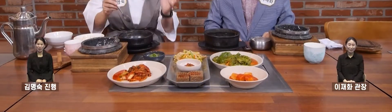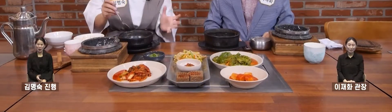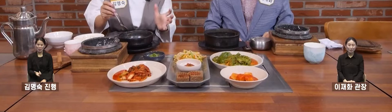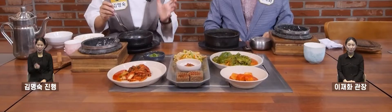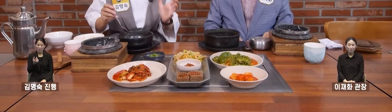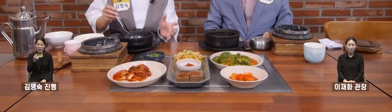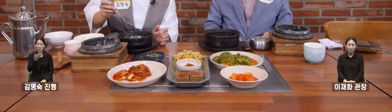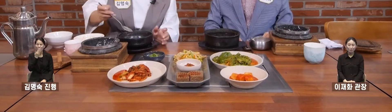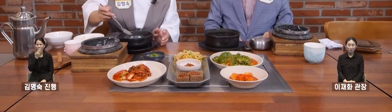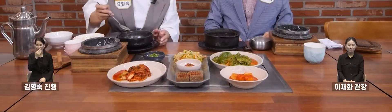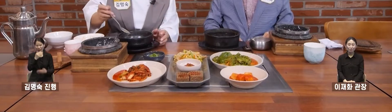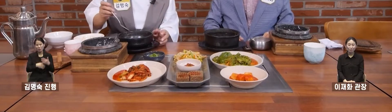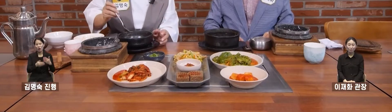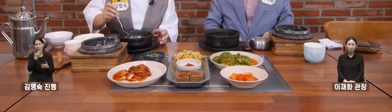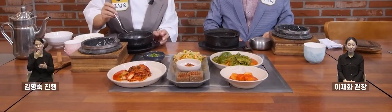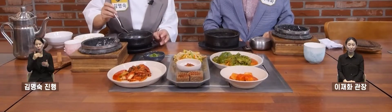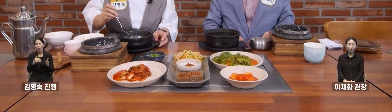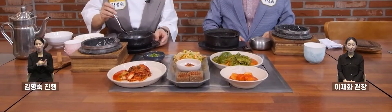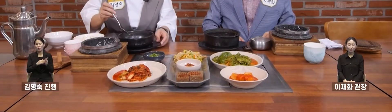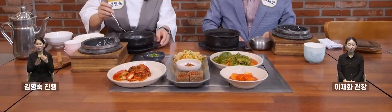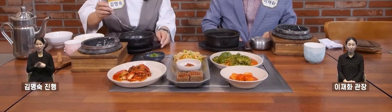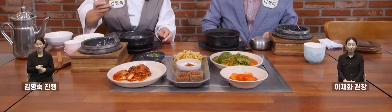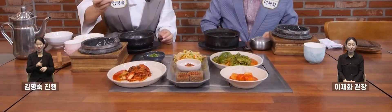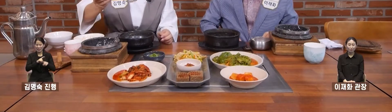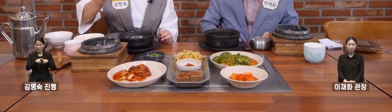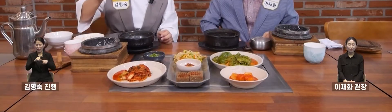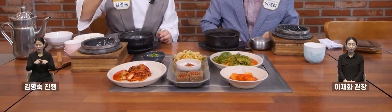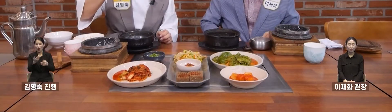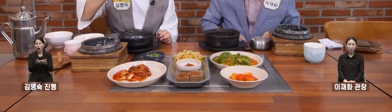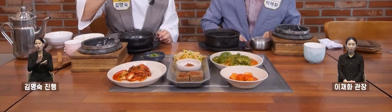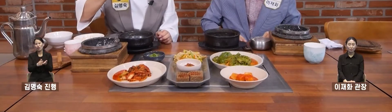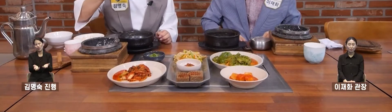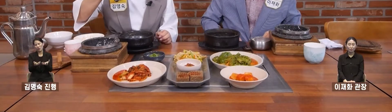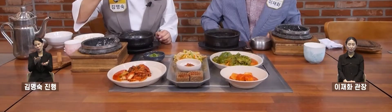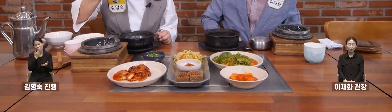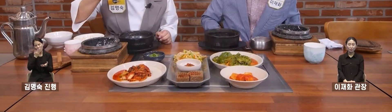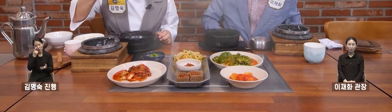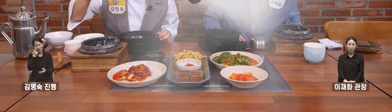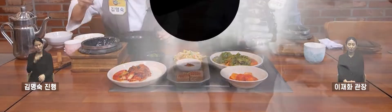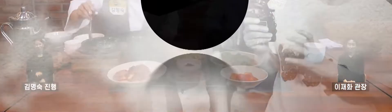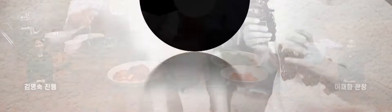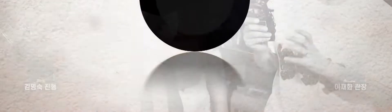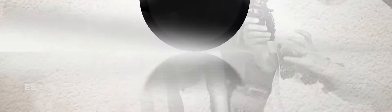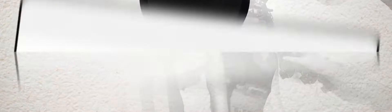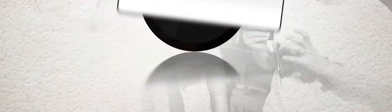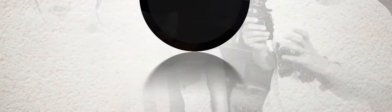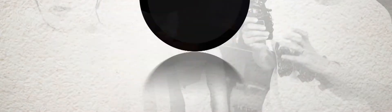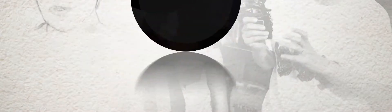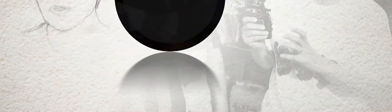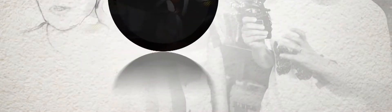저희들 얼른 웃다 숭늉 먹고 예, 장어구이로 넘어가도록 하겠습니다.